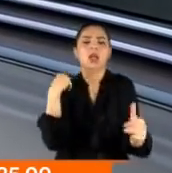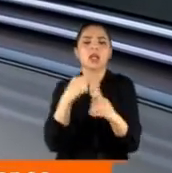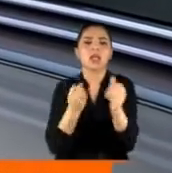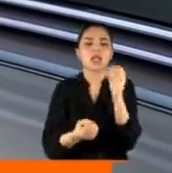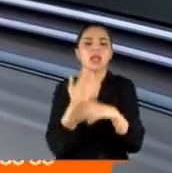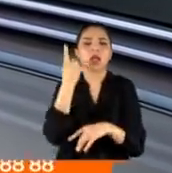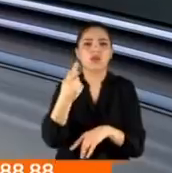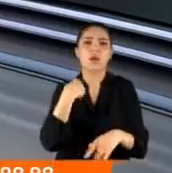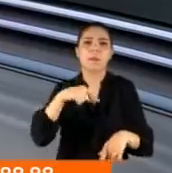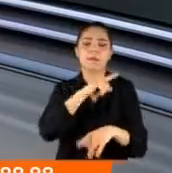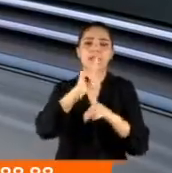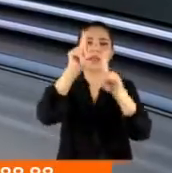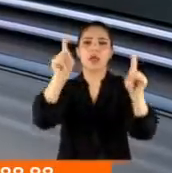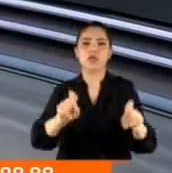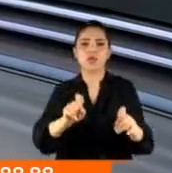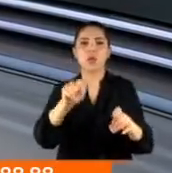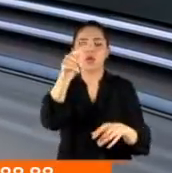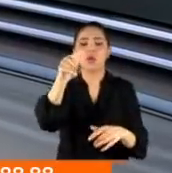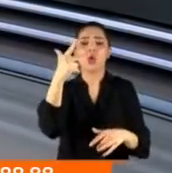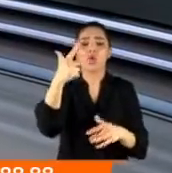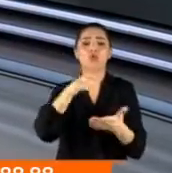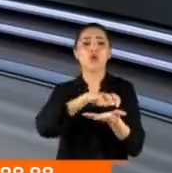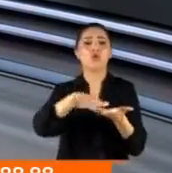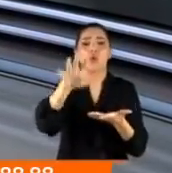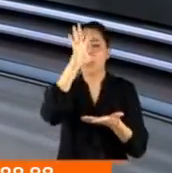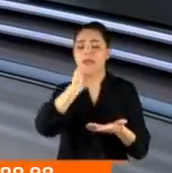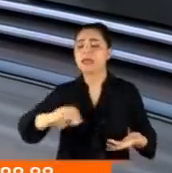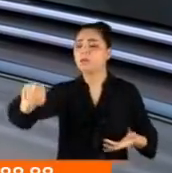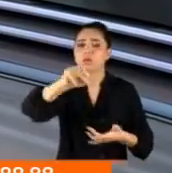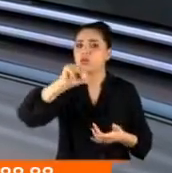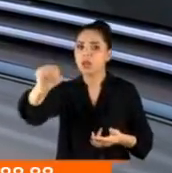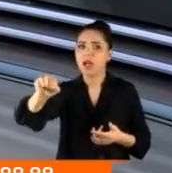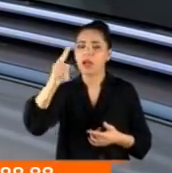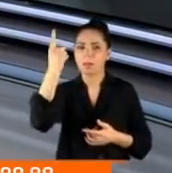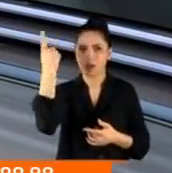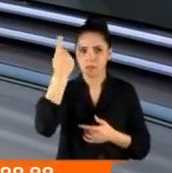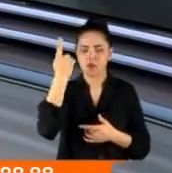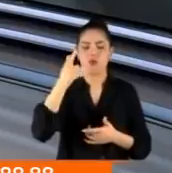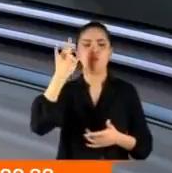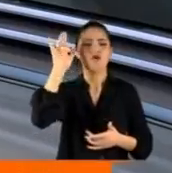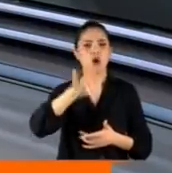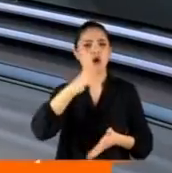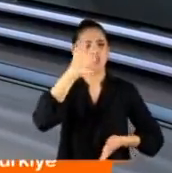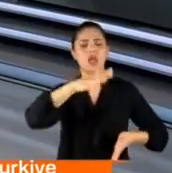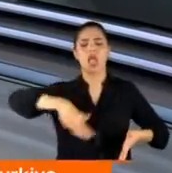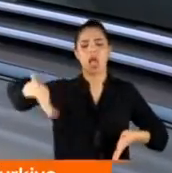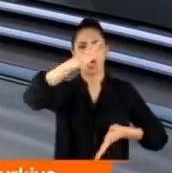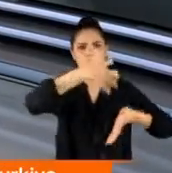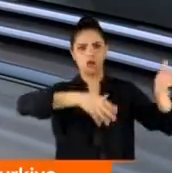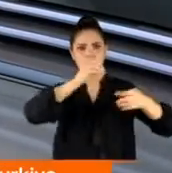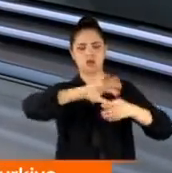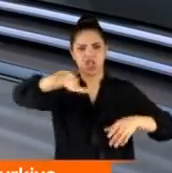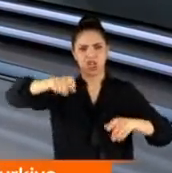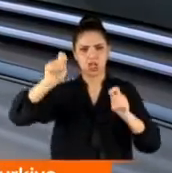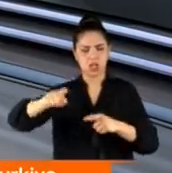ortaya çıktılar. Biz de yine soruyoruz. Üçüncü perde kim bunlar? Bir minibüste ulu orta herkes sokaktayken hırsızlık yapıyorlar.